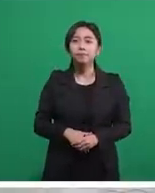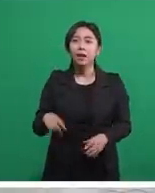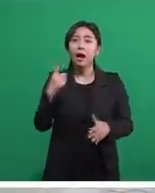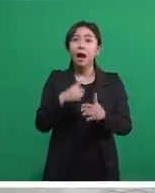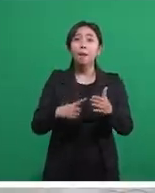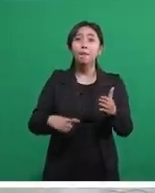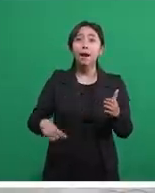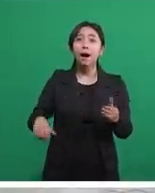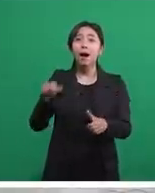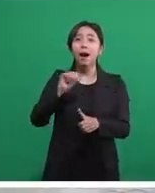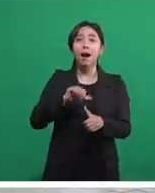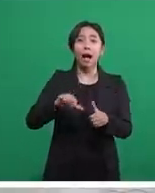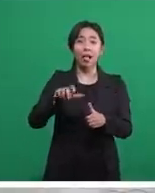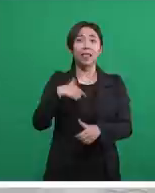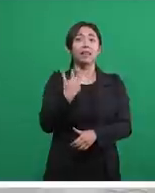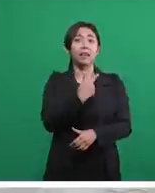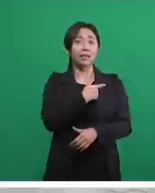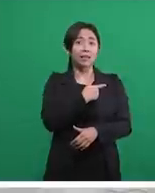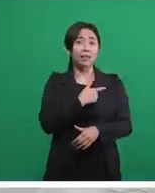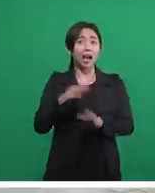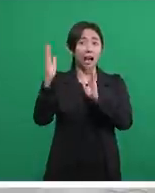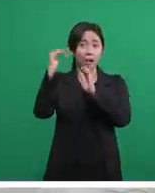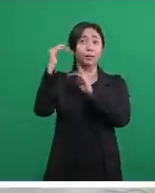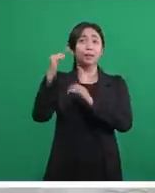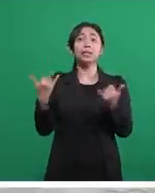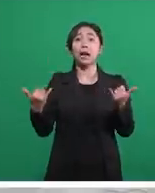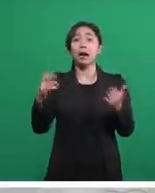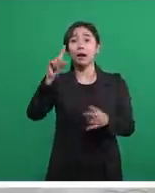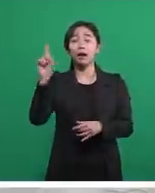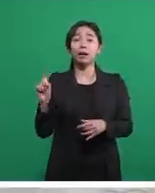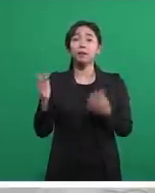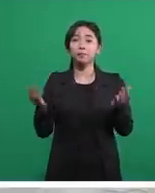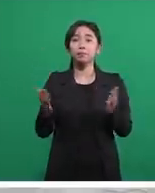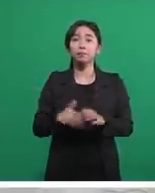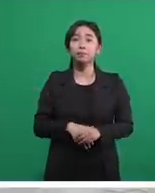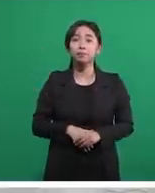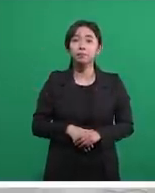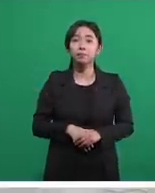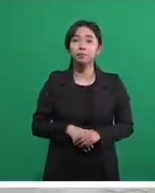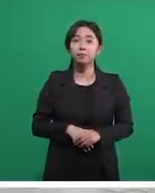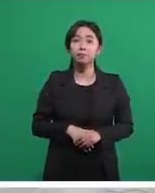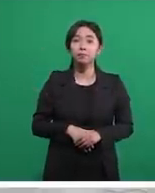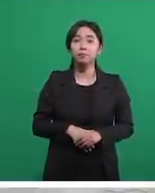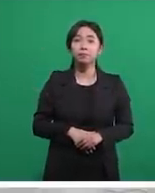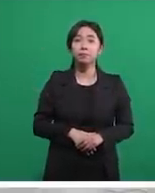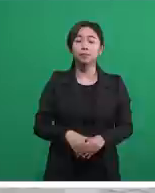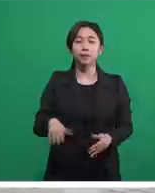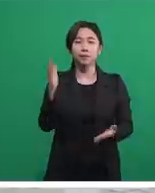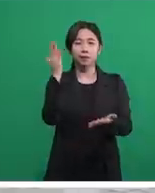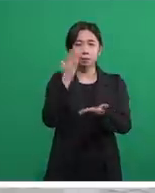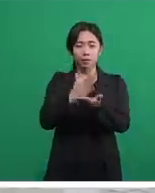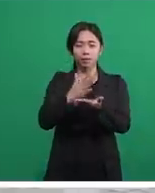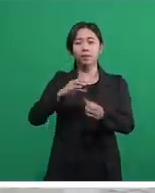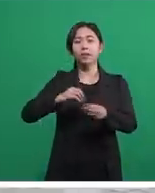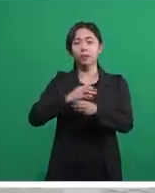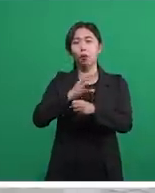yang sama-sama kita sedang harapkan saat ini? Saya kira hanya satu, yaitu berhentinya